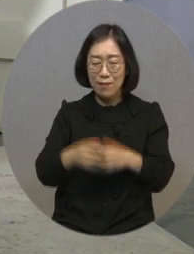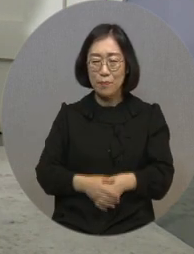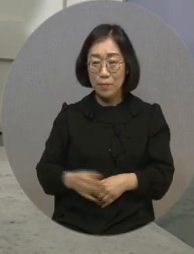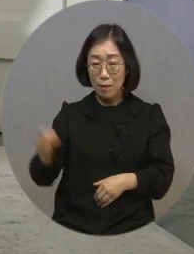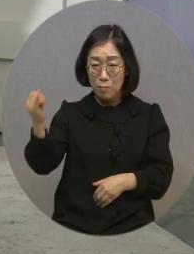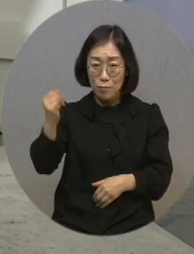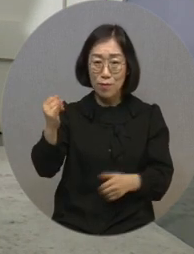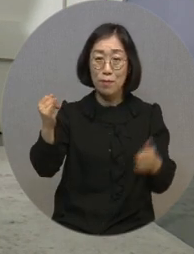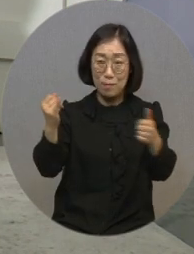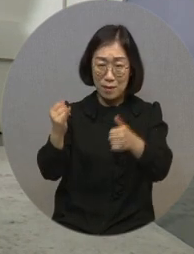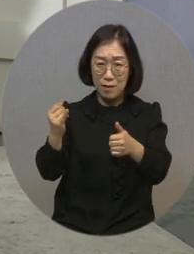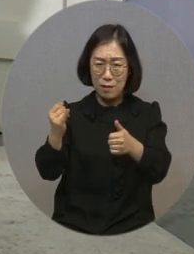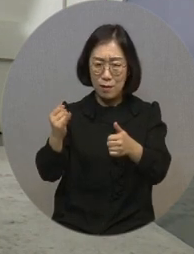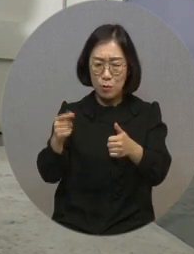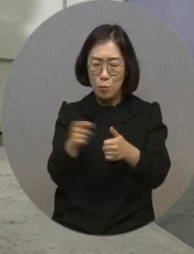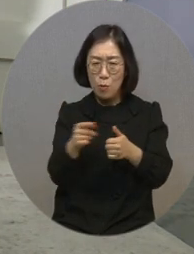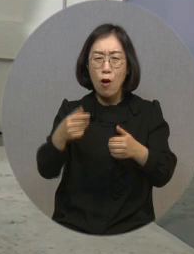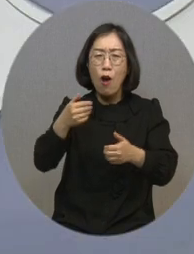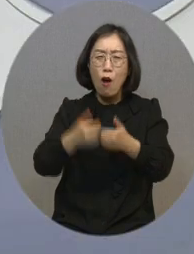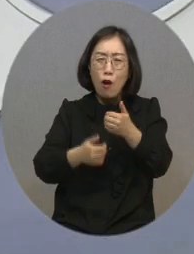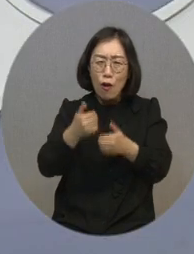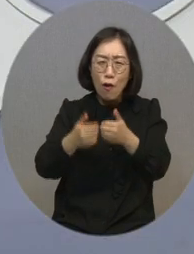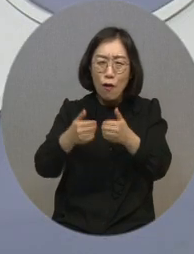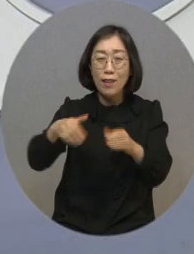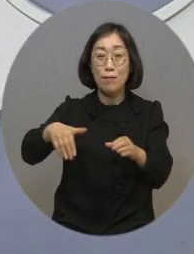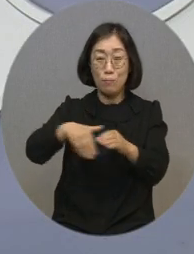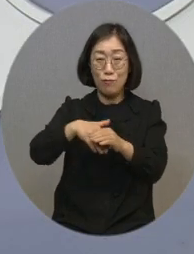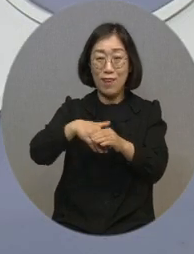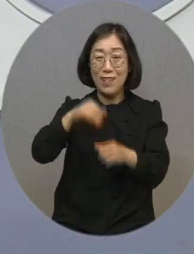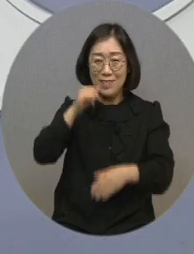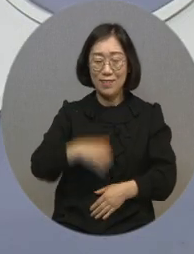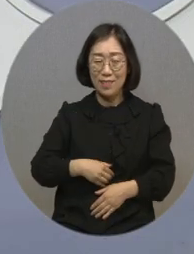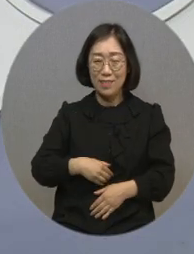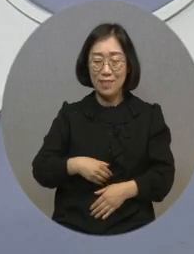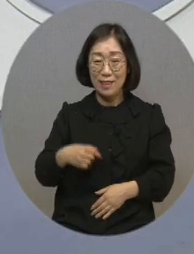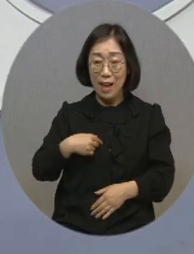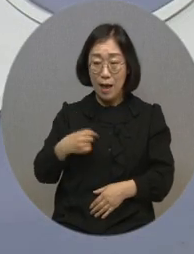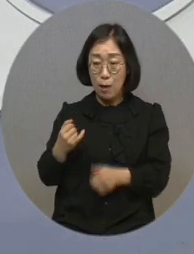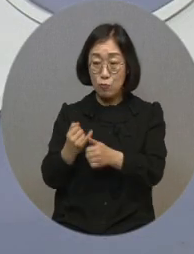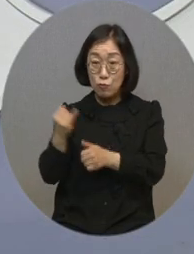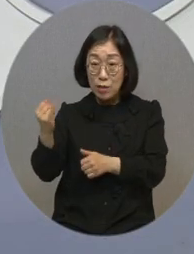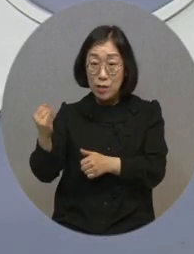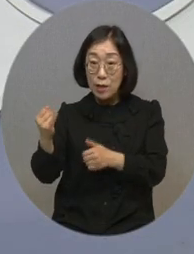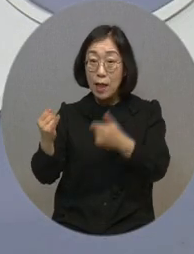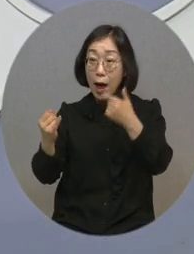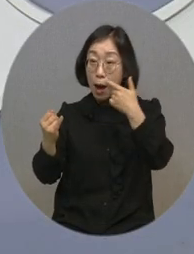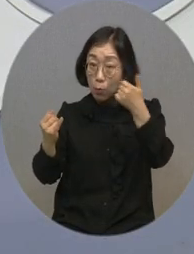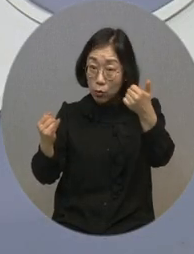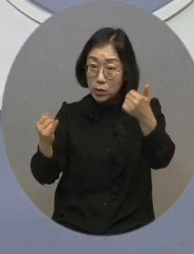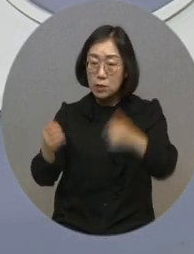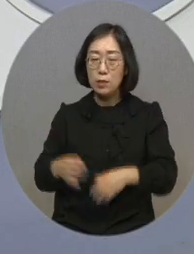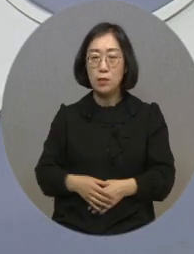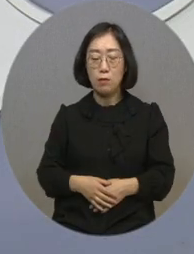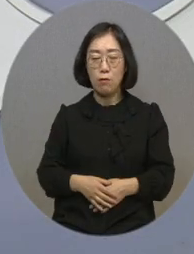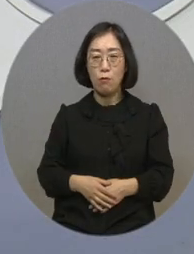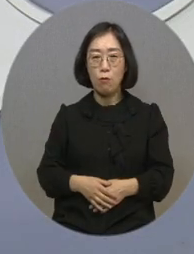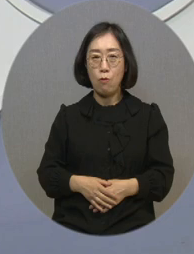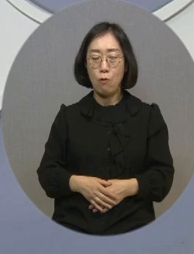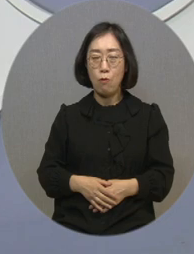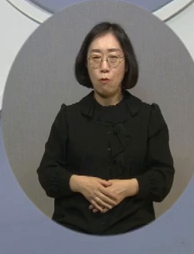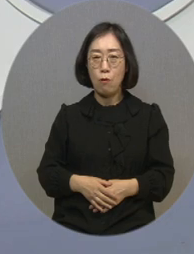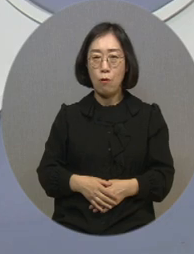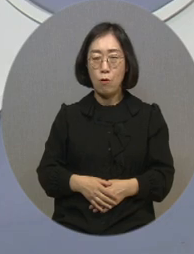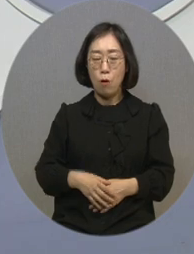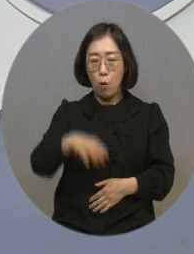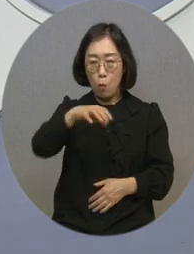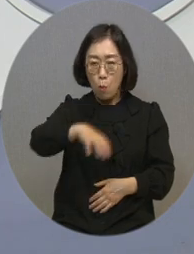문화도 있었던 것 같습니다. 아, 그래요? 근데 이제 그 저희 장인어른께서는 워낙 이제 다양한 지역에서